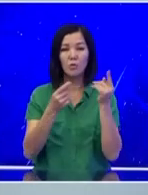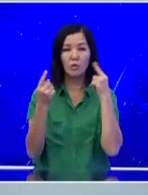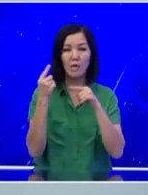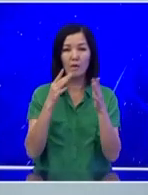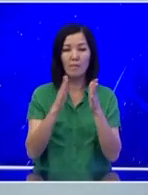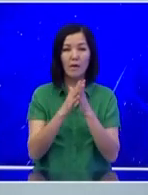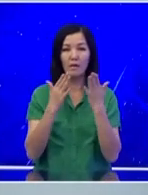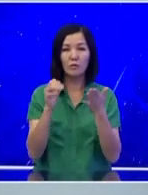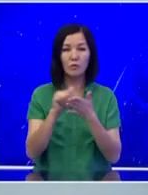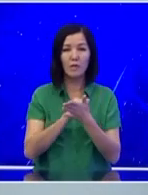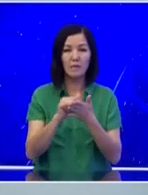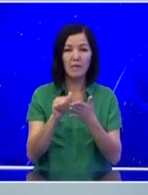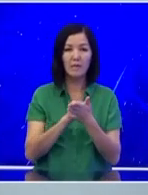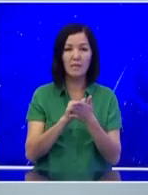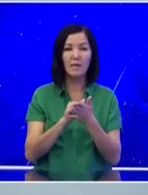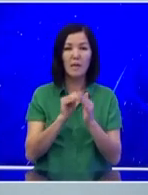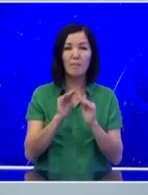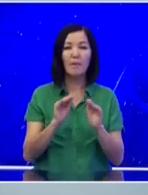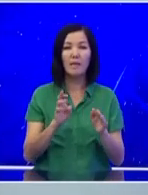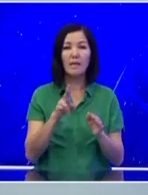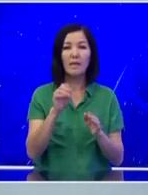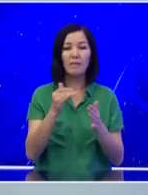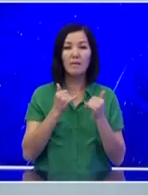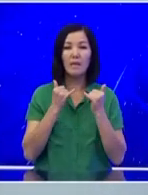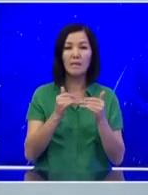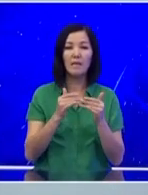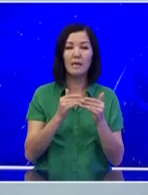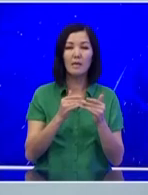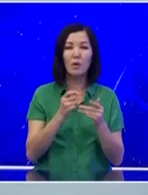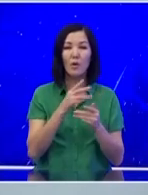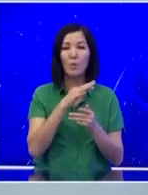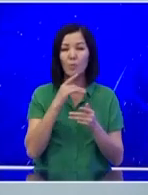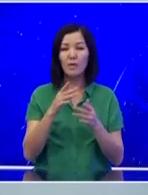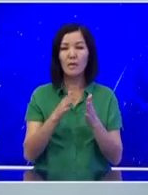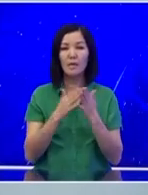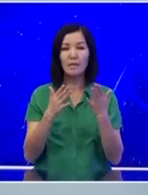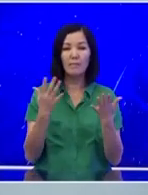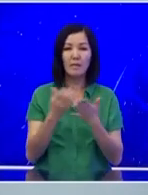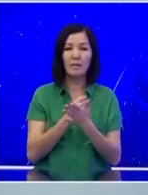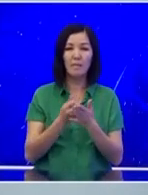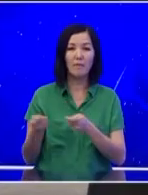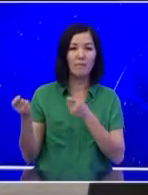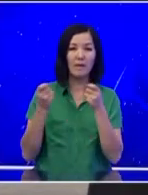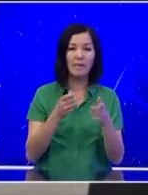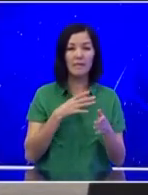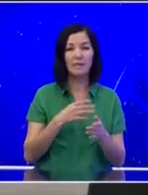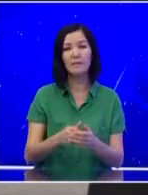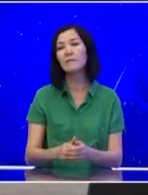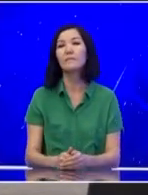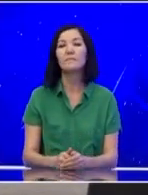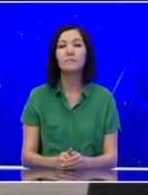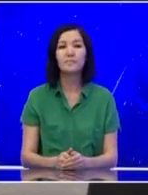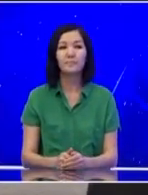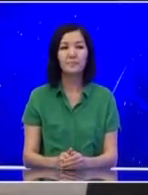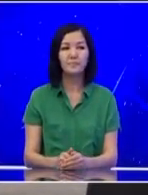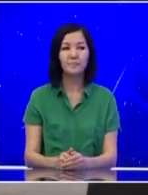мен құжаттары, әсіресе балалар әдебиетіне арналған бір талай кітаптары табылып алып келді. Шырды